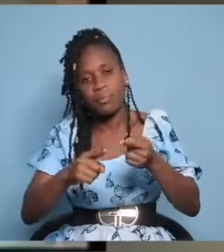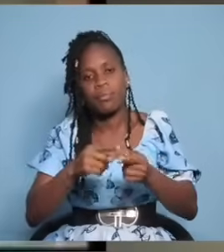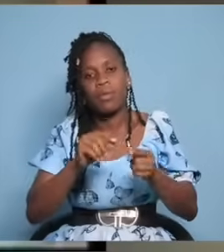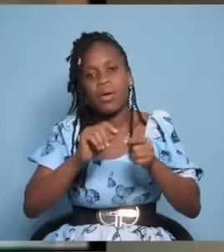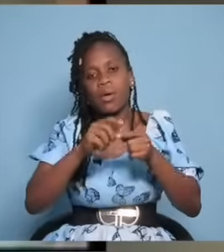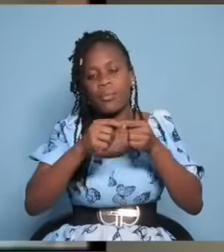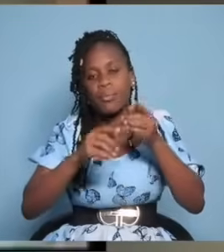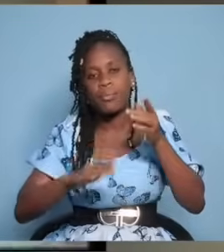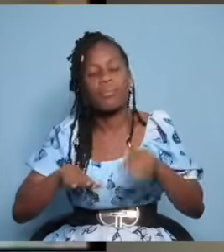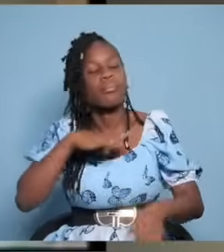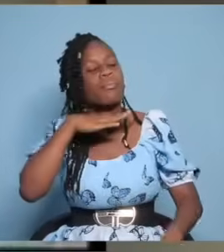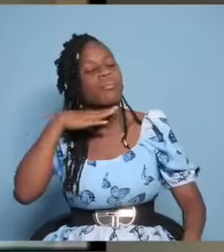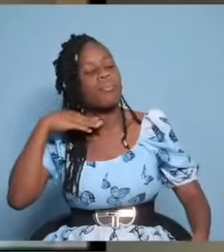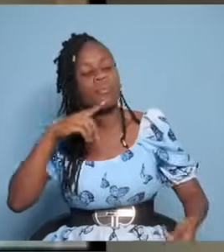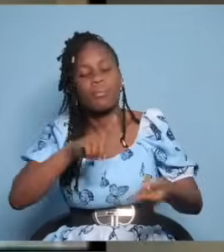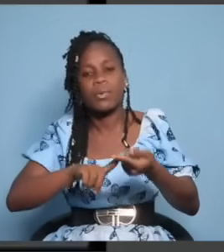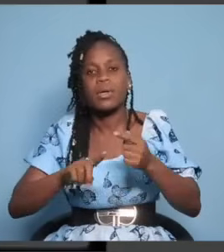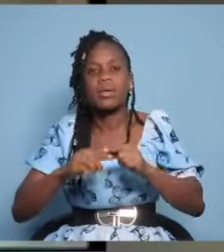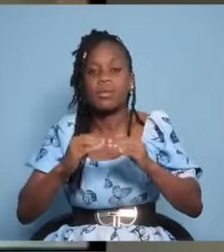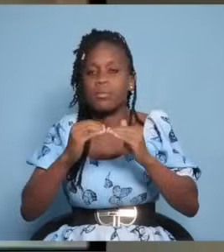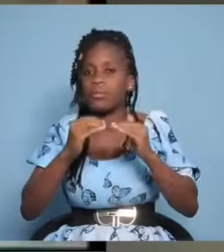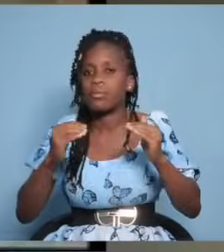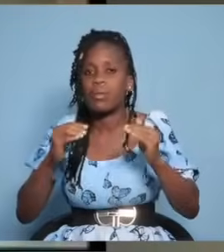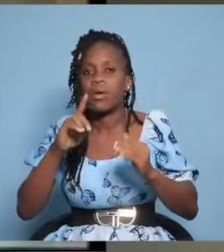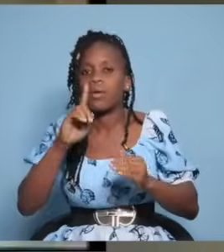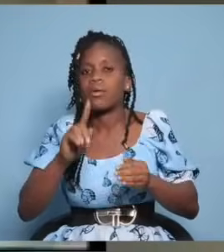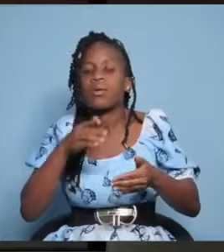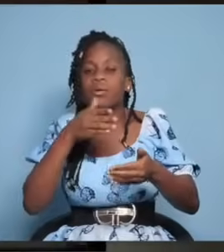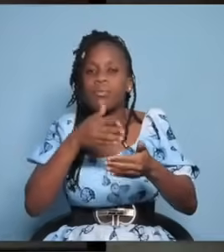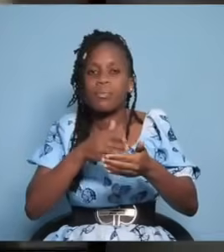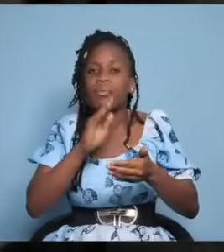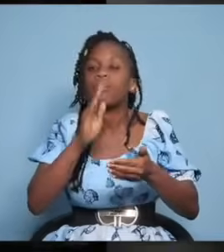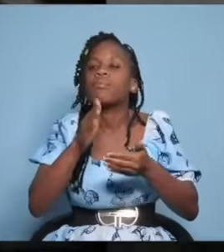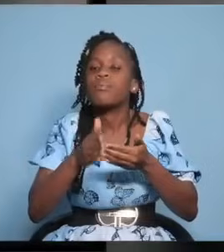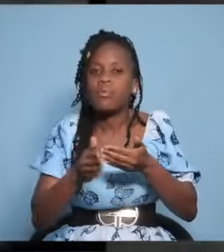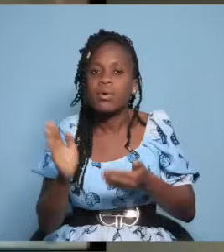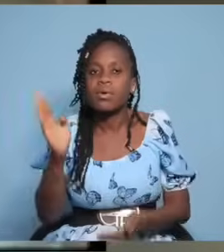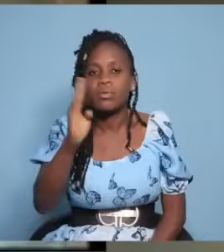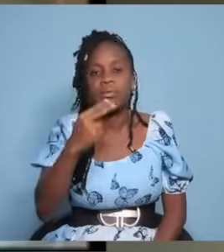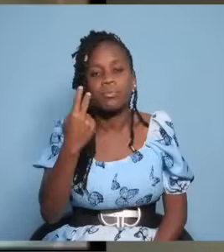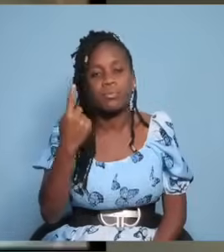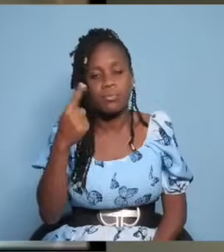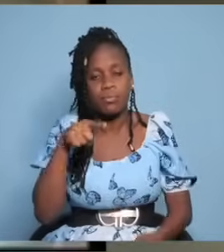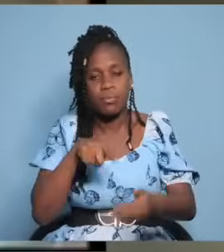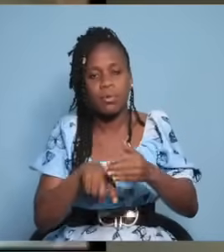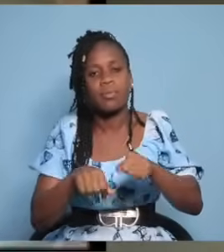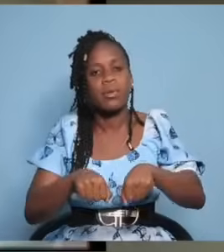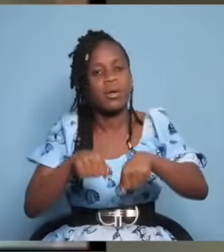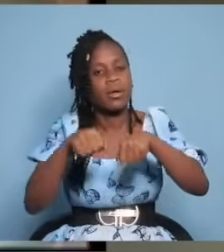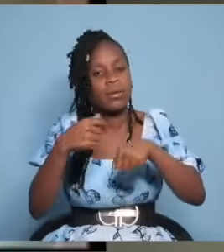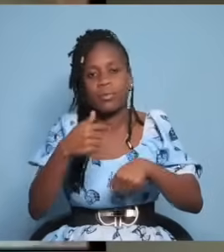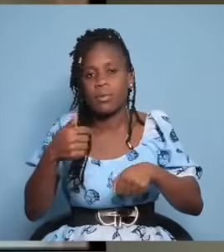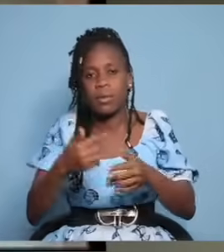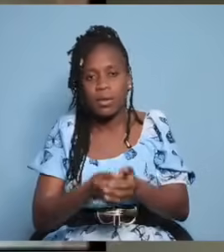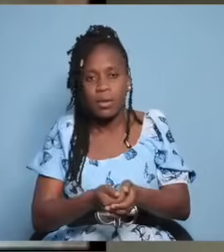kuchinja, kuua, kupigania demokrasi, ilikuja kukoma katika siku 21 za kukaa madarakani. Huyu